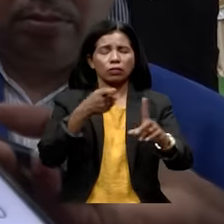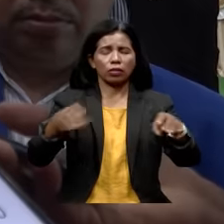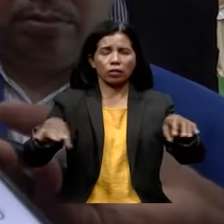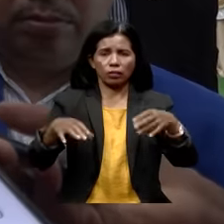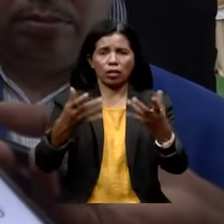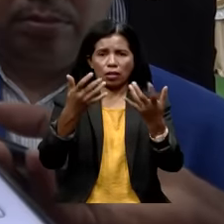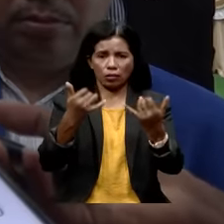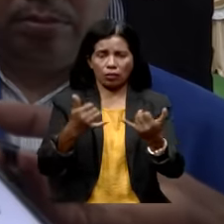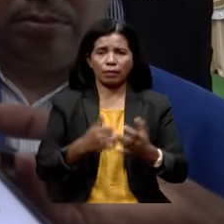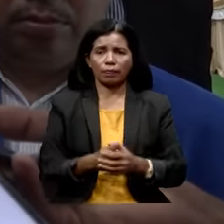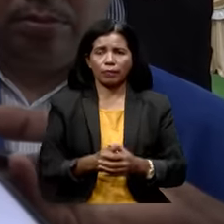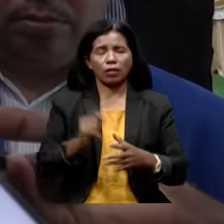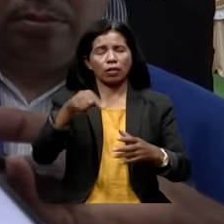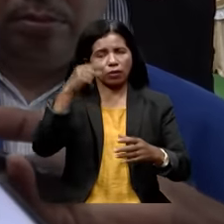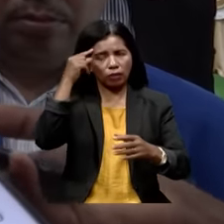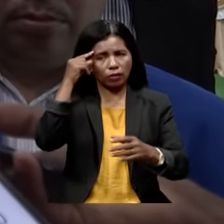dadaun,